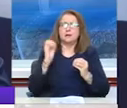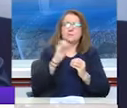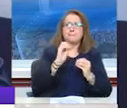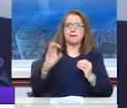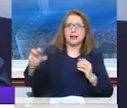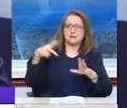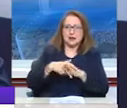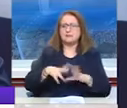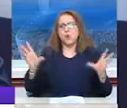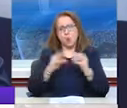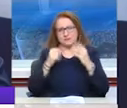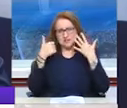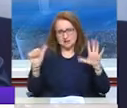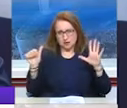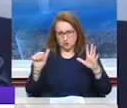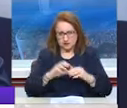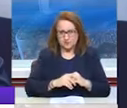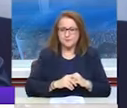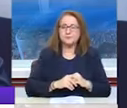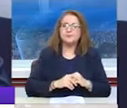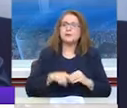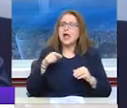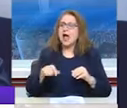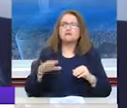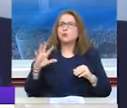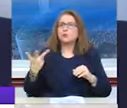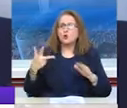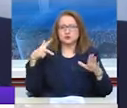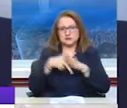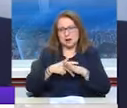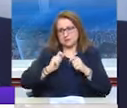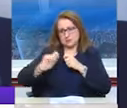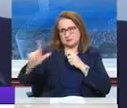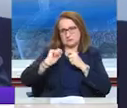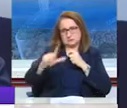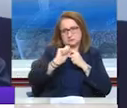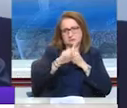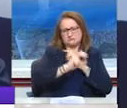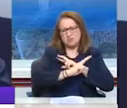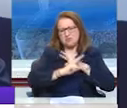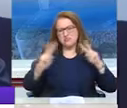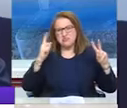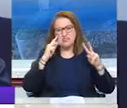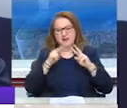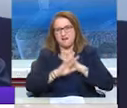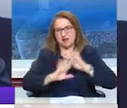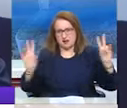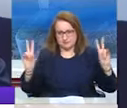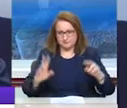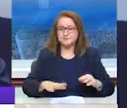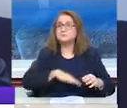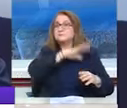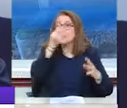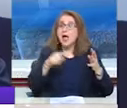την πετυχημένη διαδικασία των βάουτσερ με απόλυτη διαφάνεια. Κεφάλαιο 4.